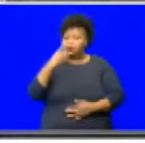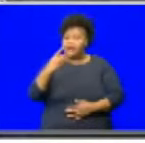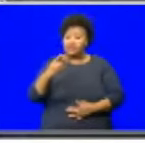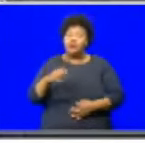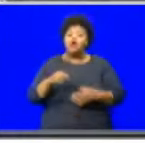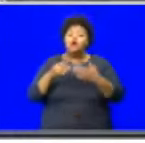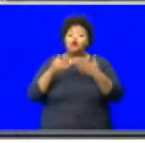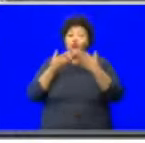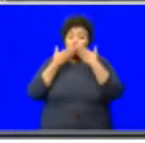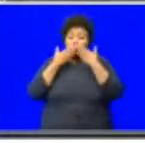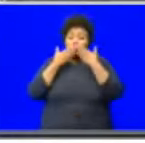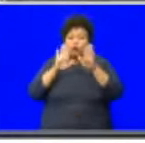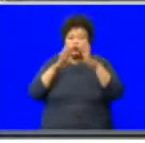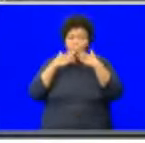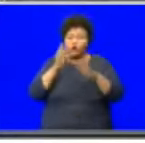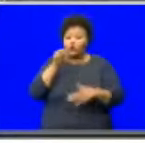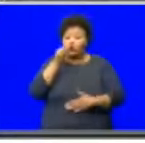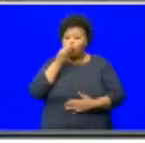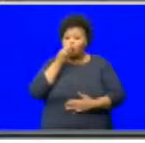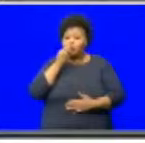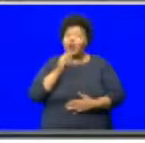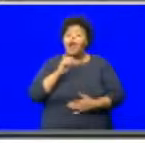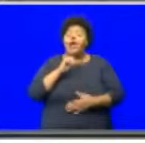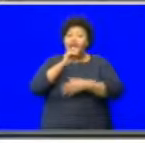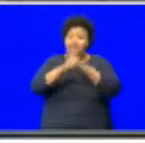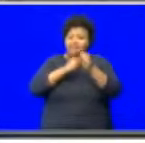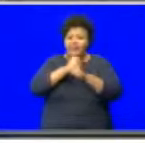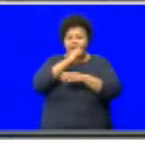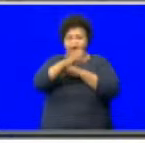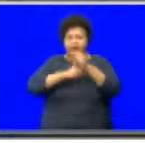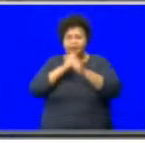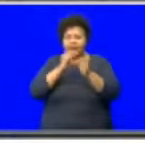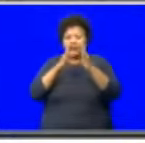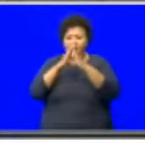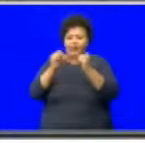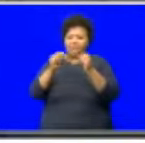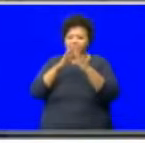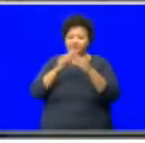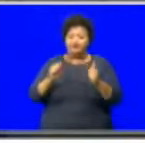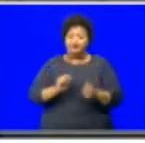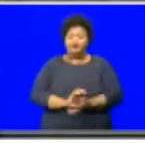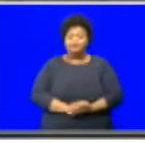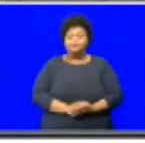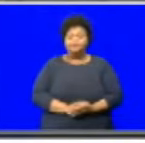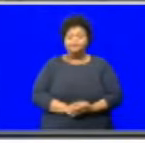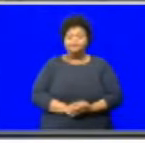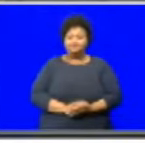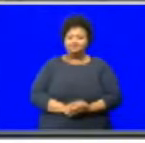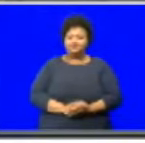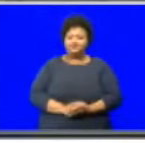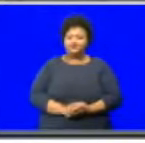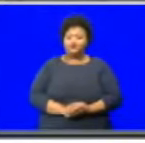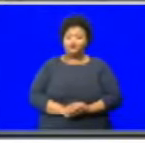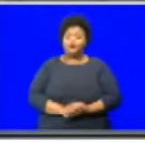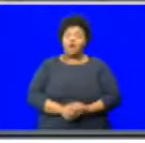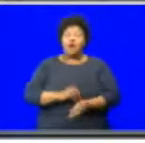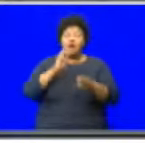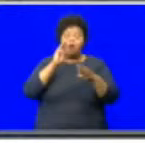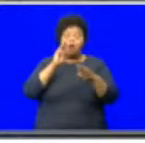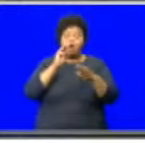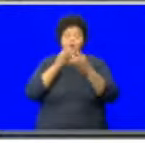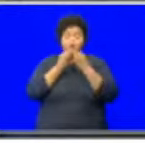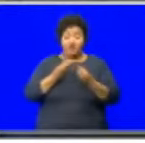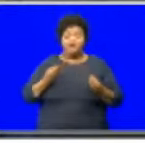kumxoka kakhulu. Kakhulu kulabantwana labanganabani labashwa boyise bashwa